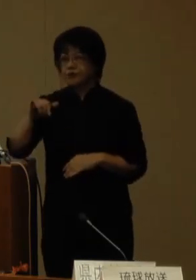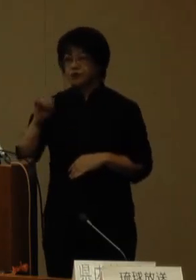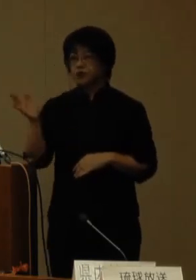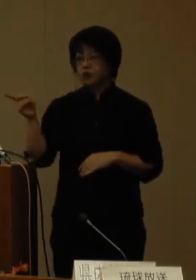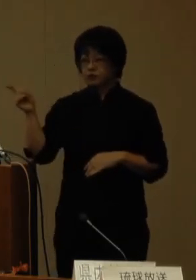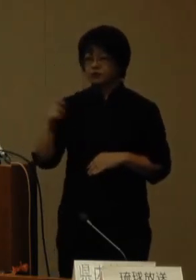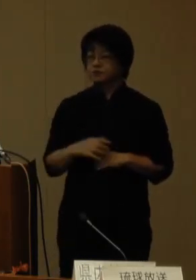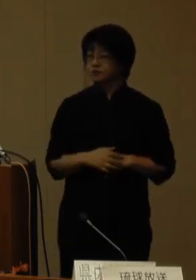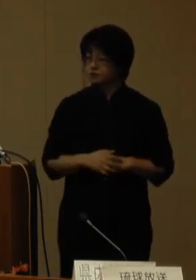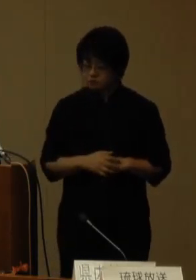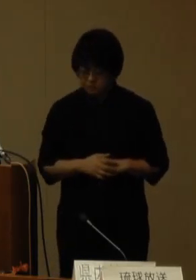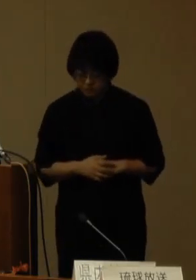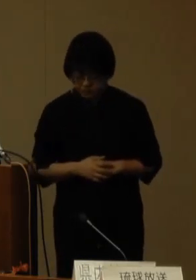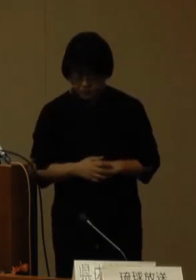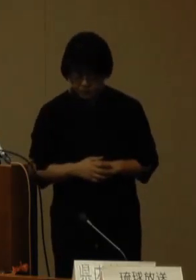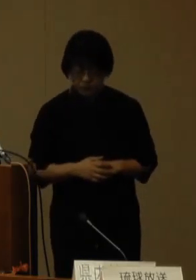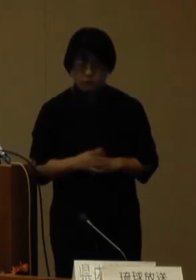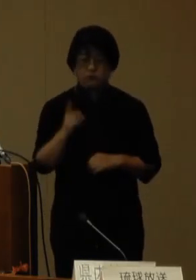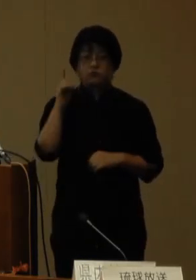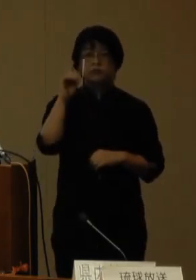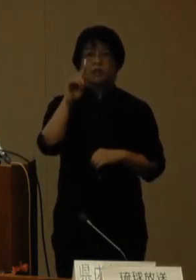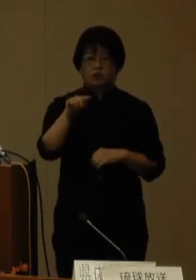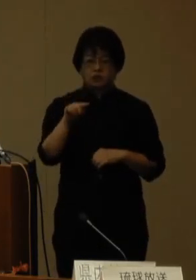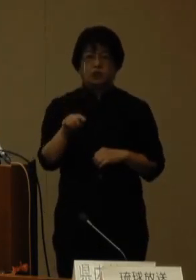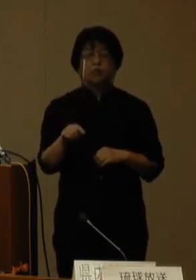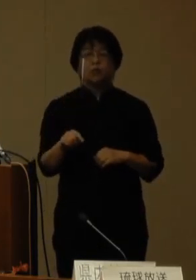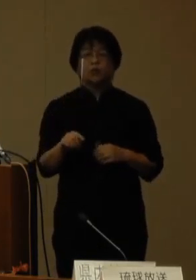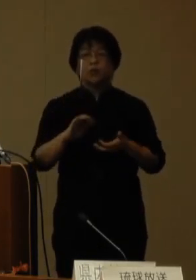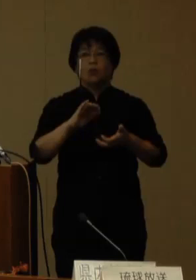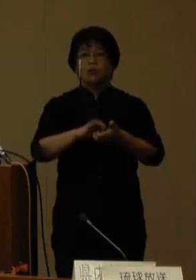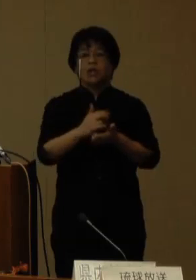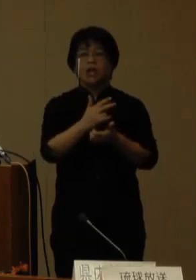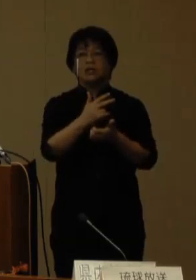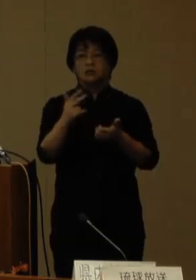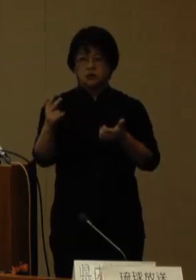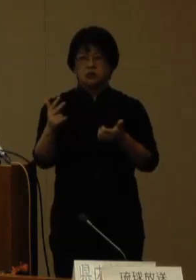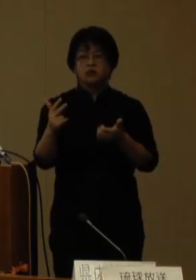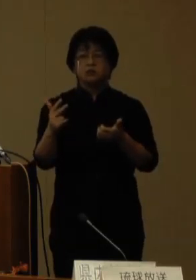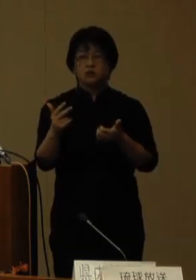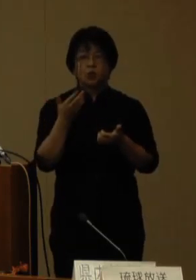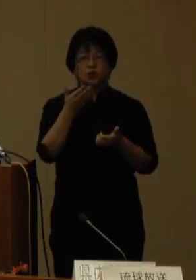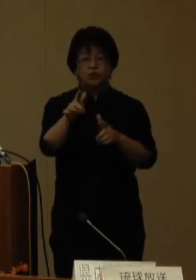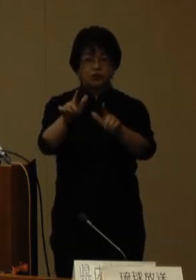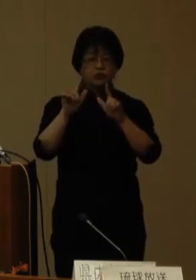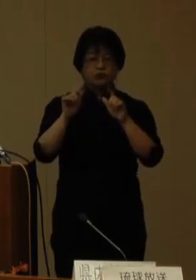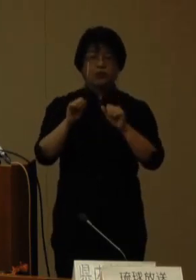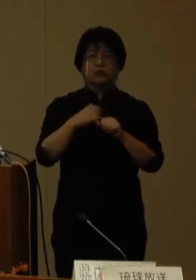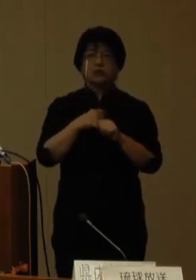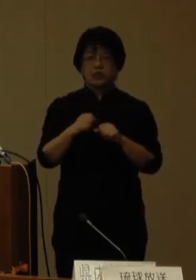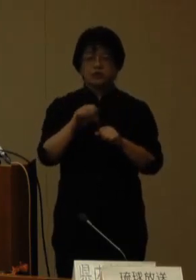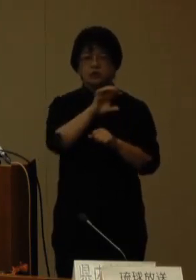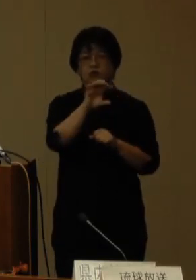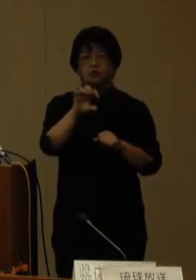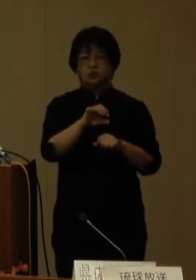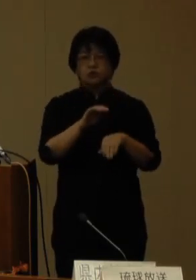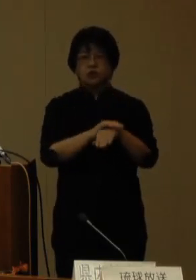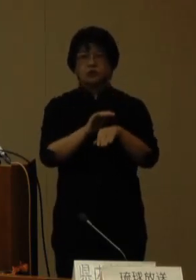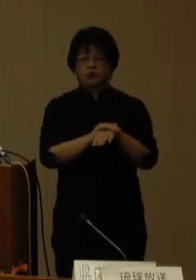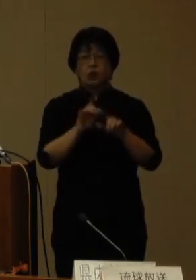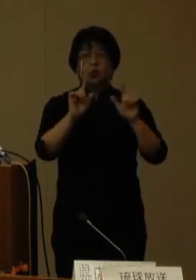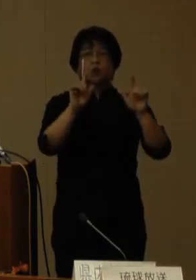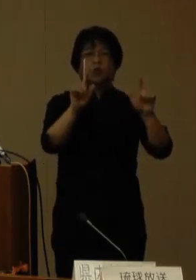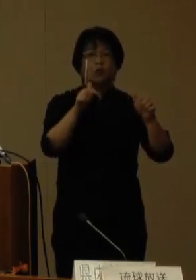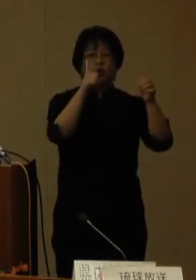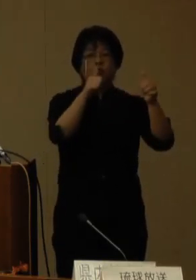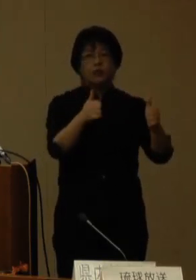明日もあの定時のブリーフィングは行いますのでズームで説明はできると思います。ただあの公表はホームページで、は